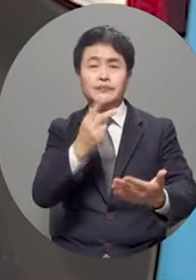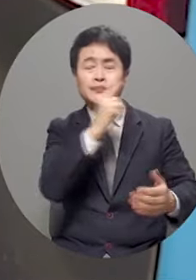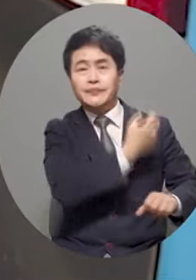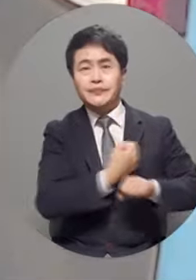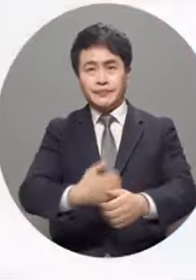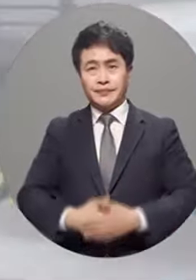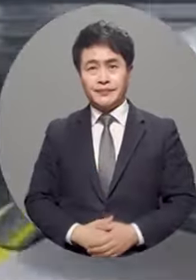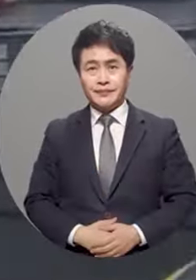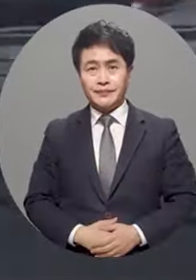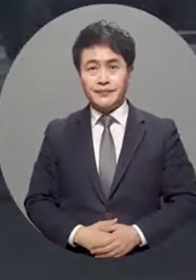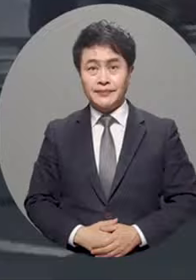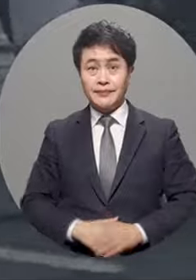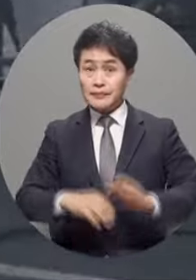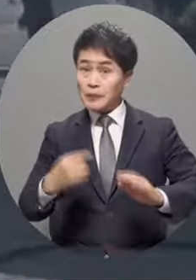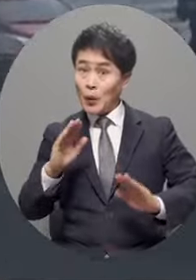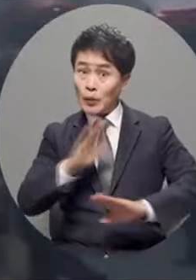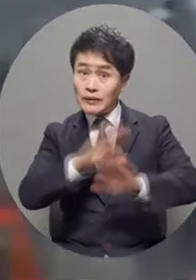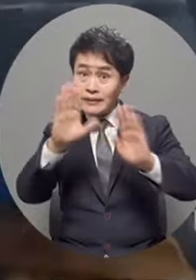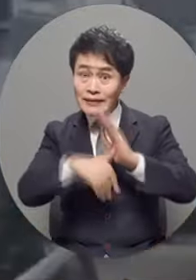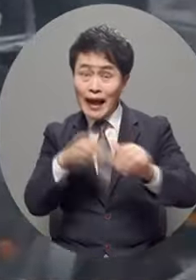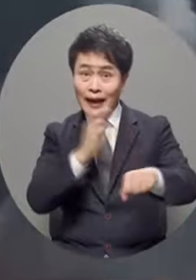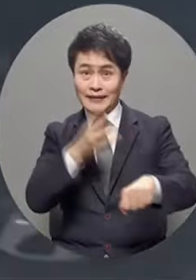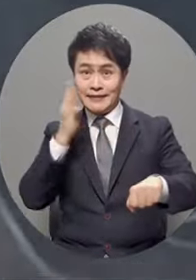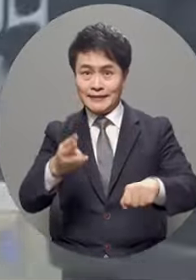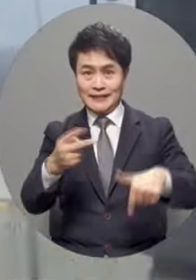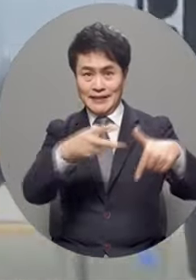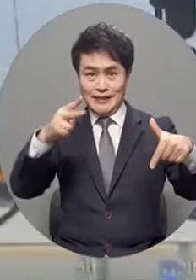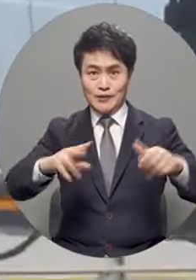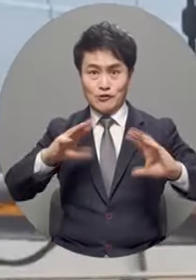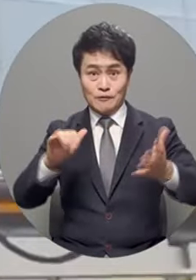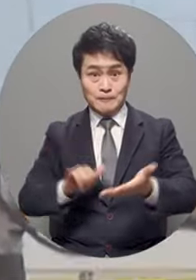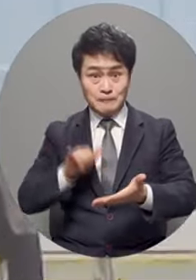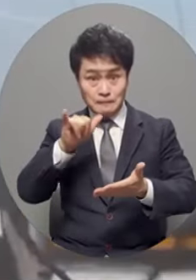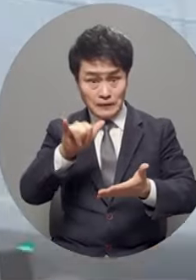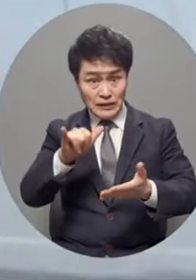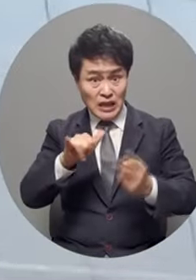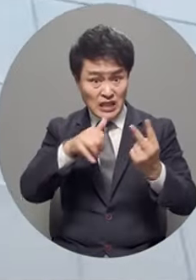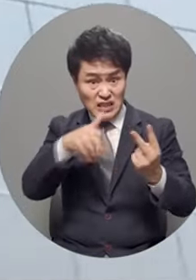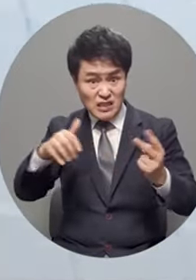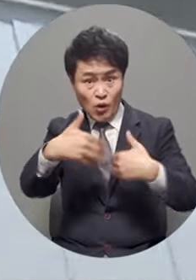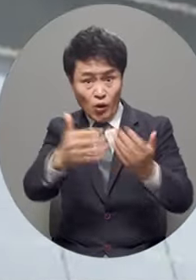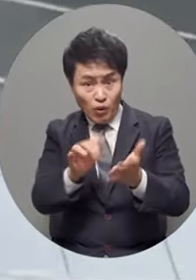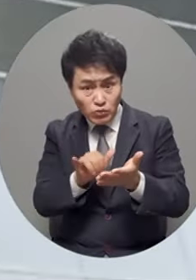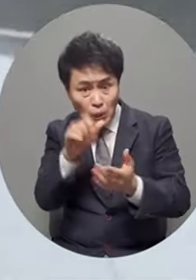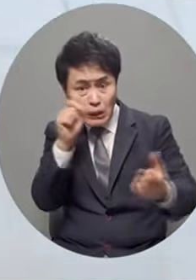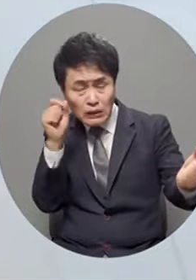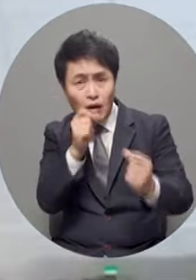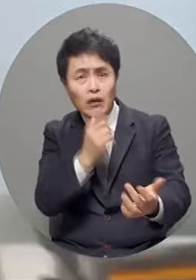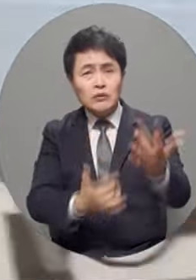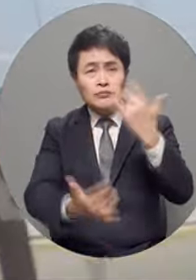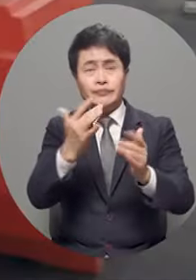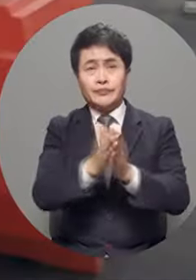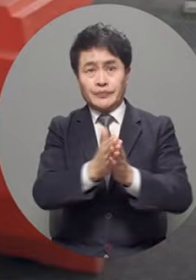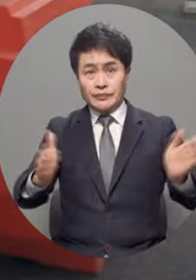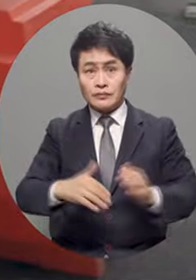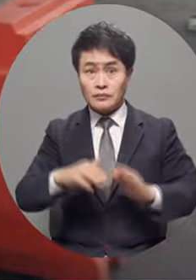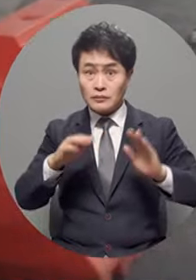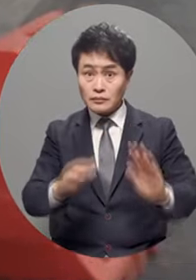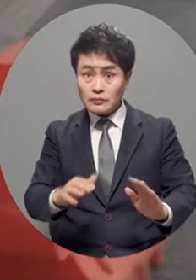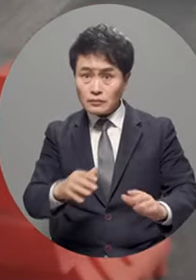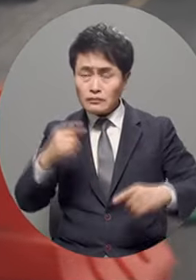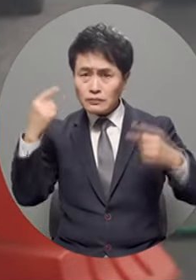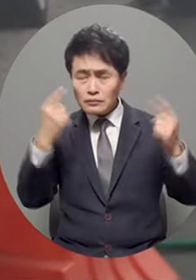전해졌습니다. 오늘 낮 3시쯤에는 인천국제공항 제2여객터미널 출국장 근처에서 불이 났습니다.